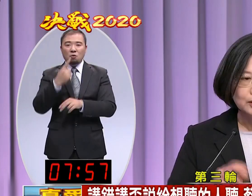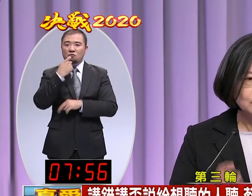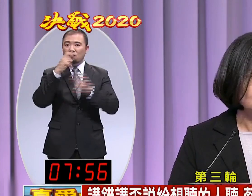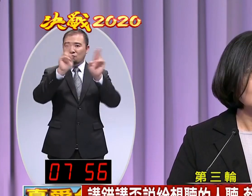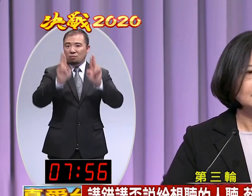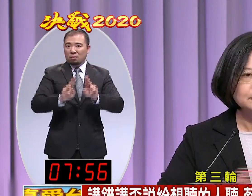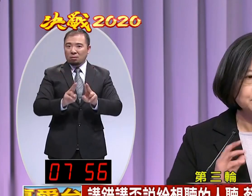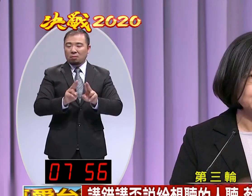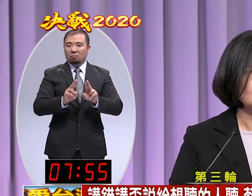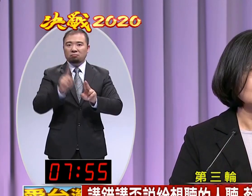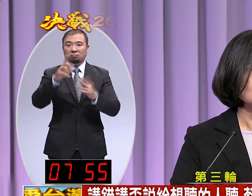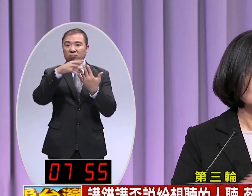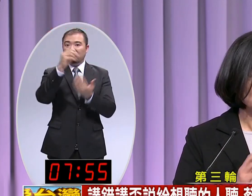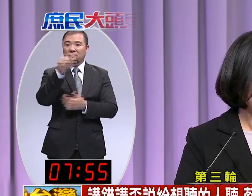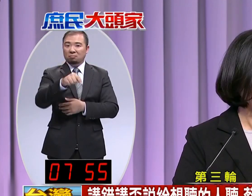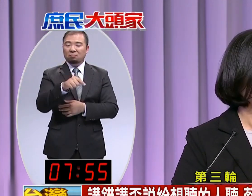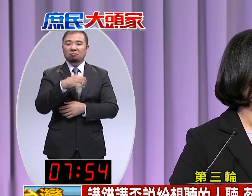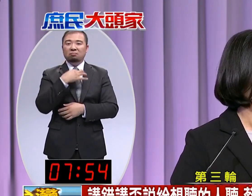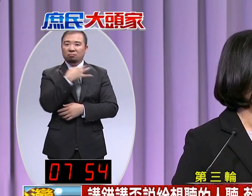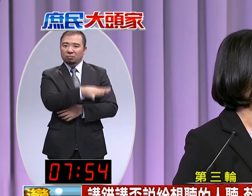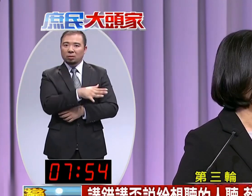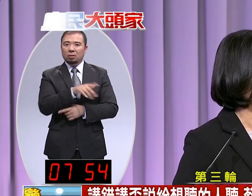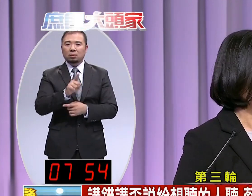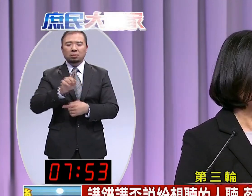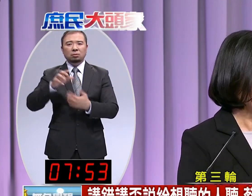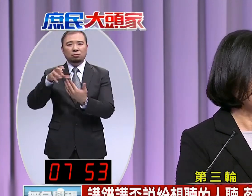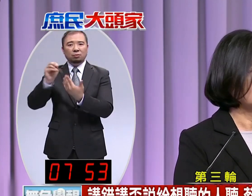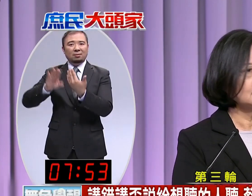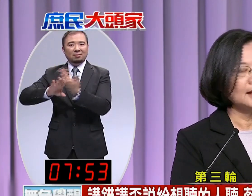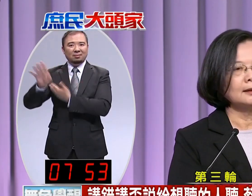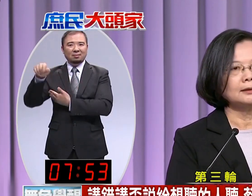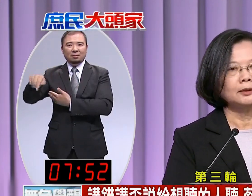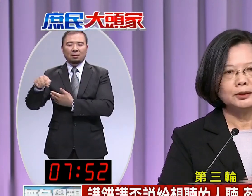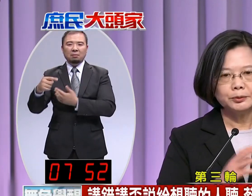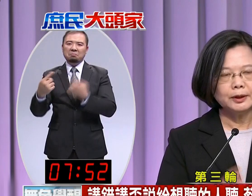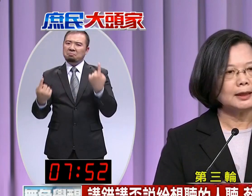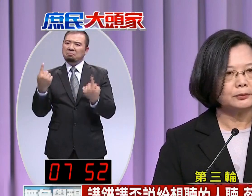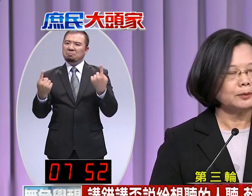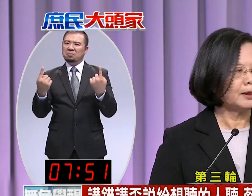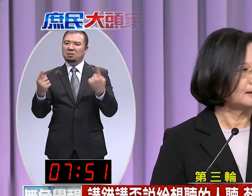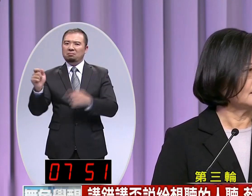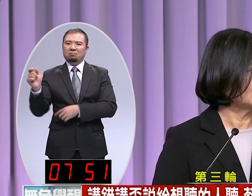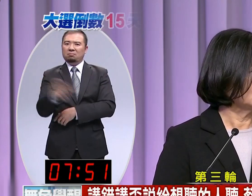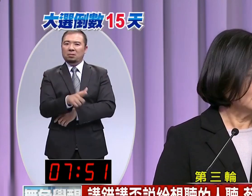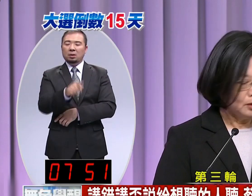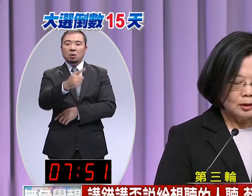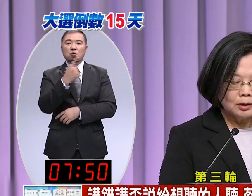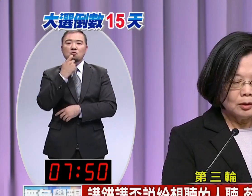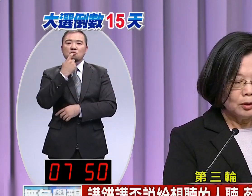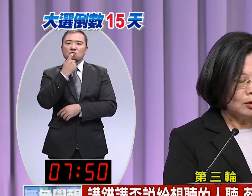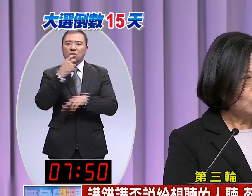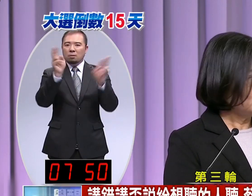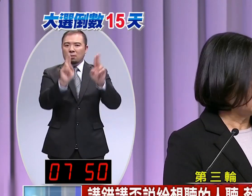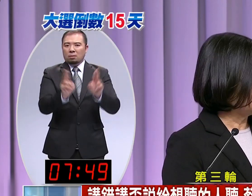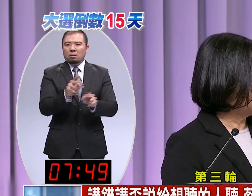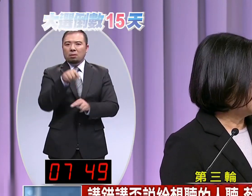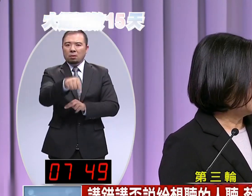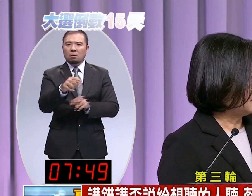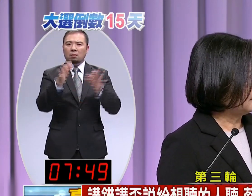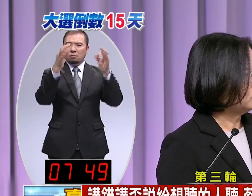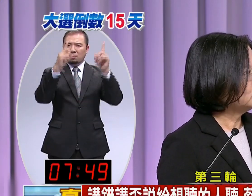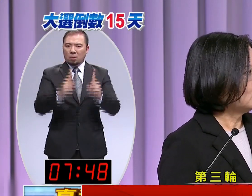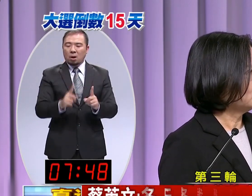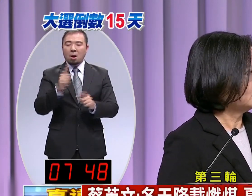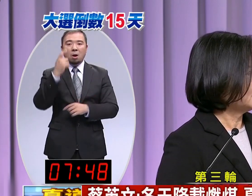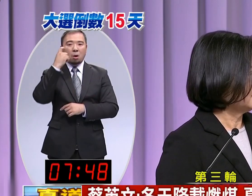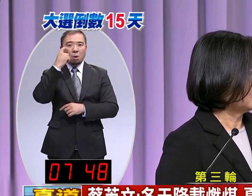它最后还是比绿能还要来得贵，绿能的价格是越来越便宜，欧美的初期